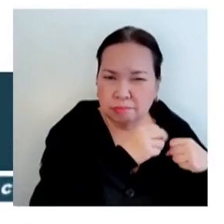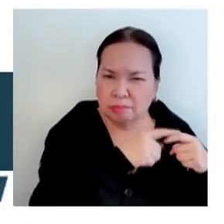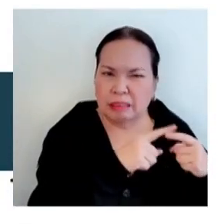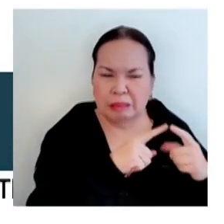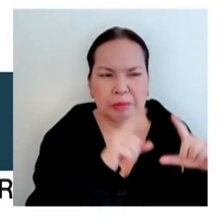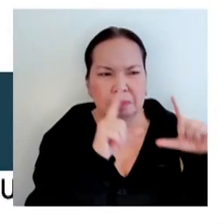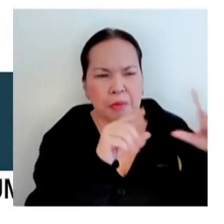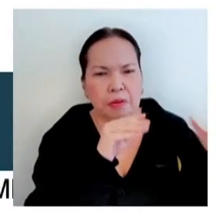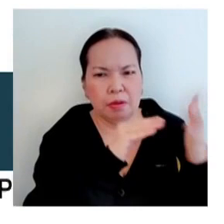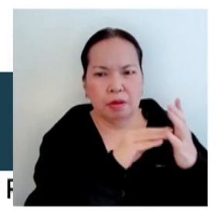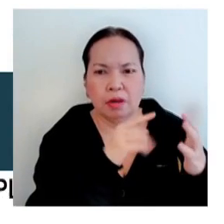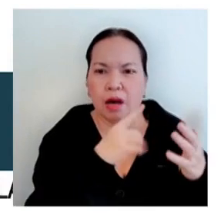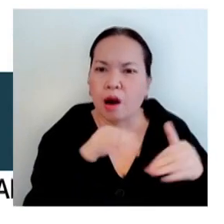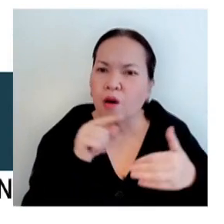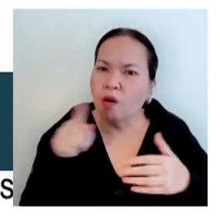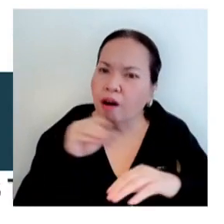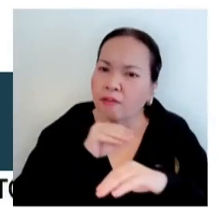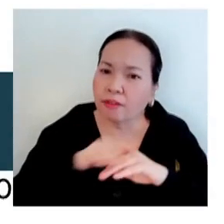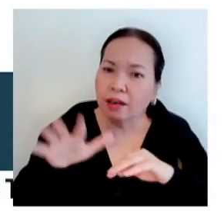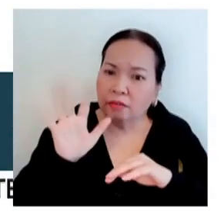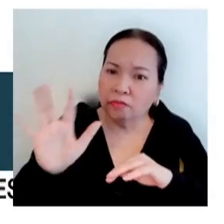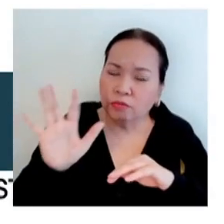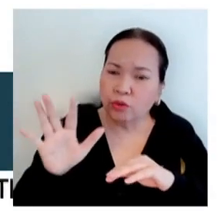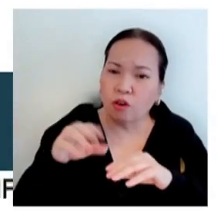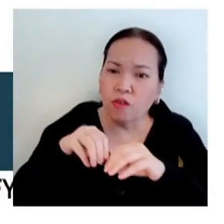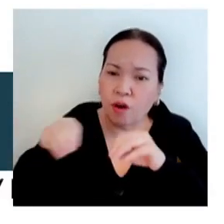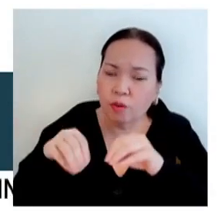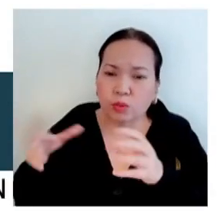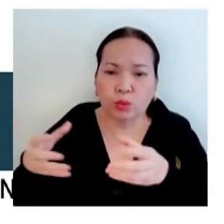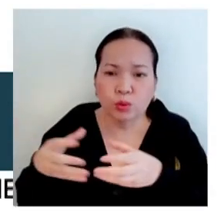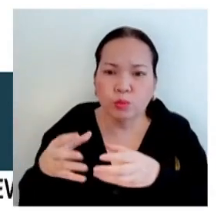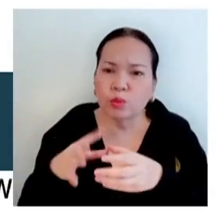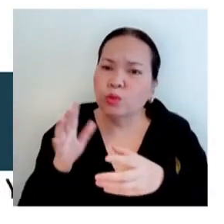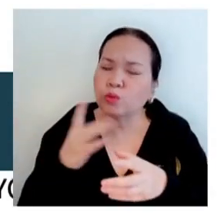affecting your sector? At ano po ang pananaw niyo dito?